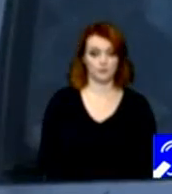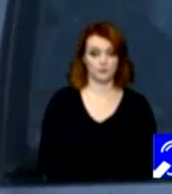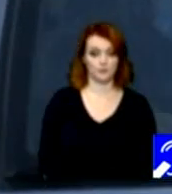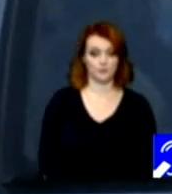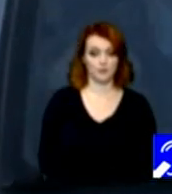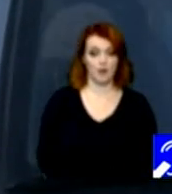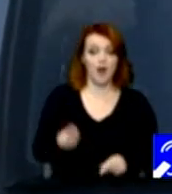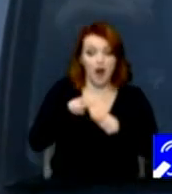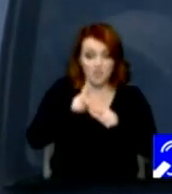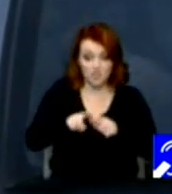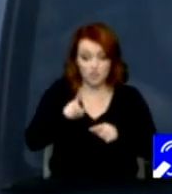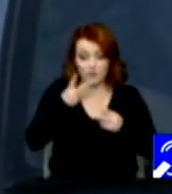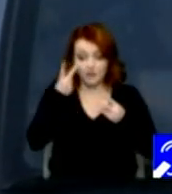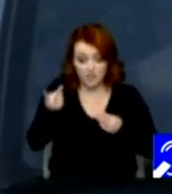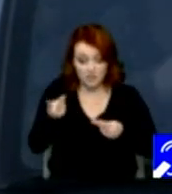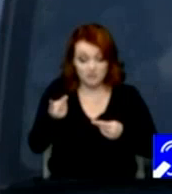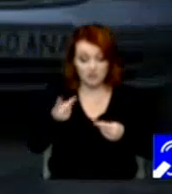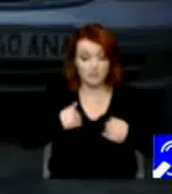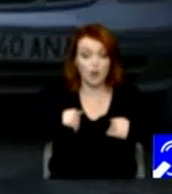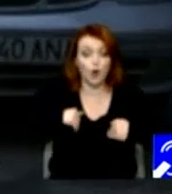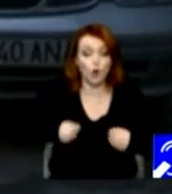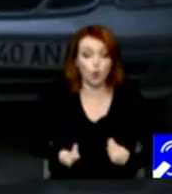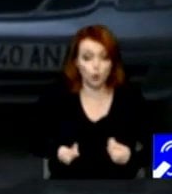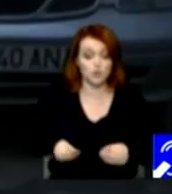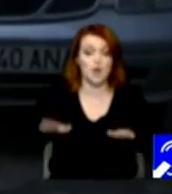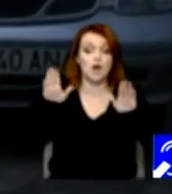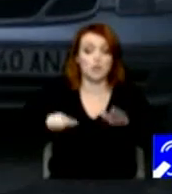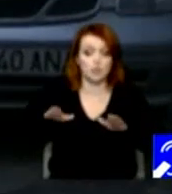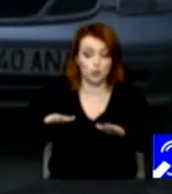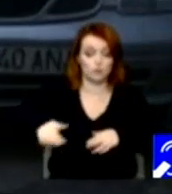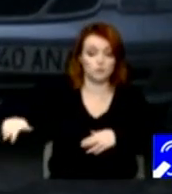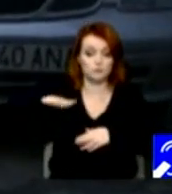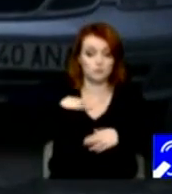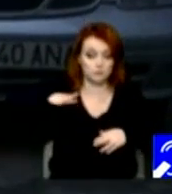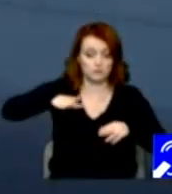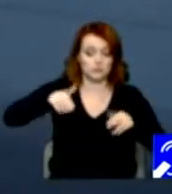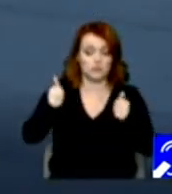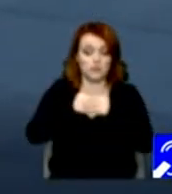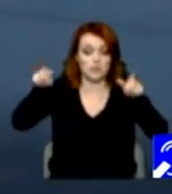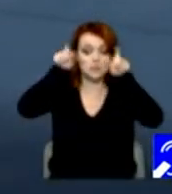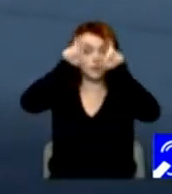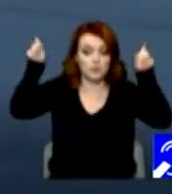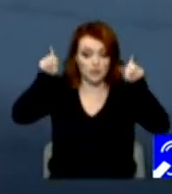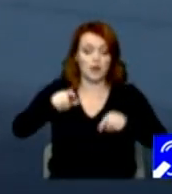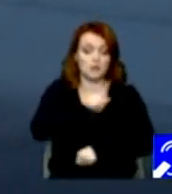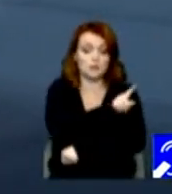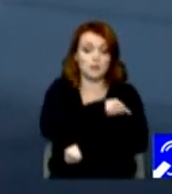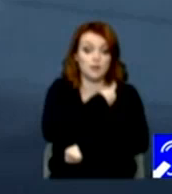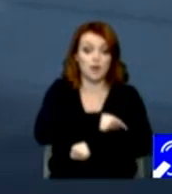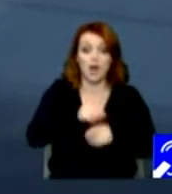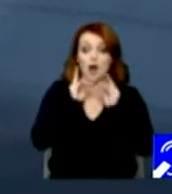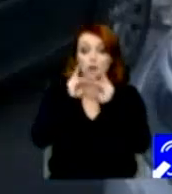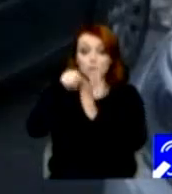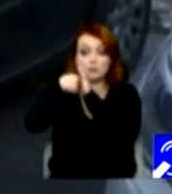psihiatru imaginile disperării surprinse în curtea Spitalului Județean din Buzău pentru că în secții nu mai sunt locuri pacienții primesc